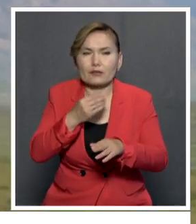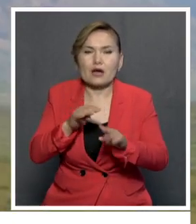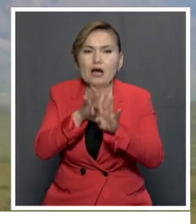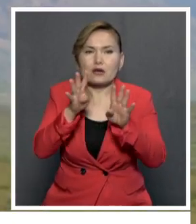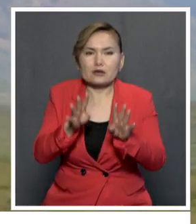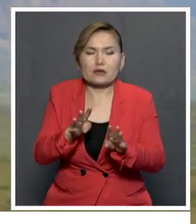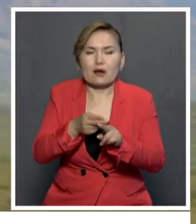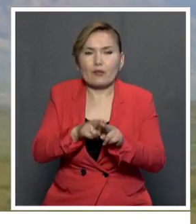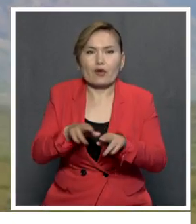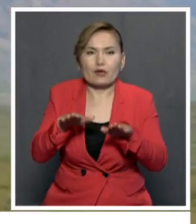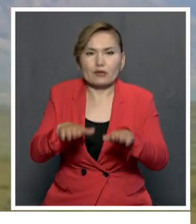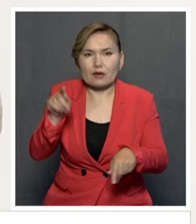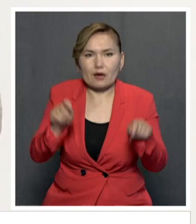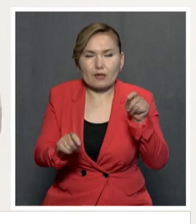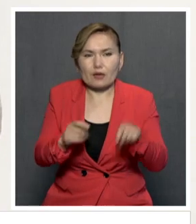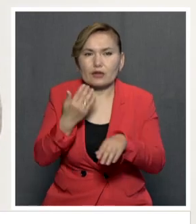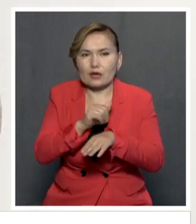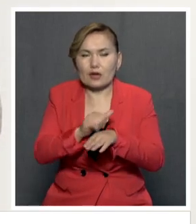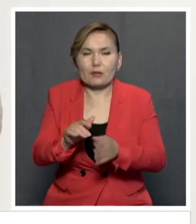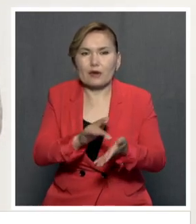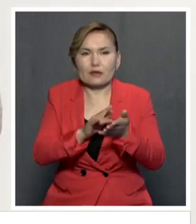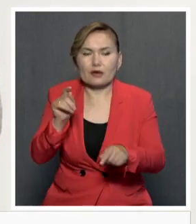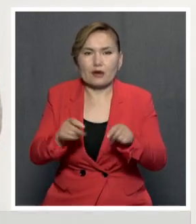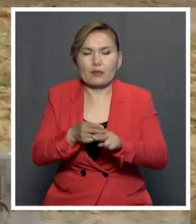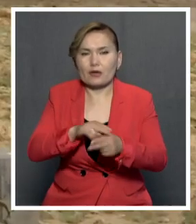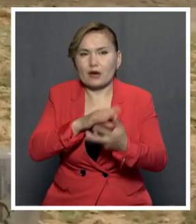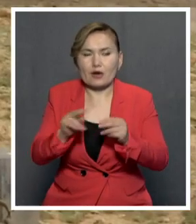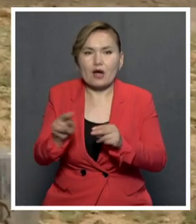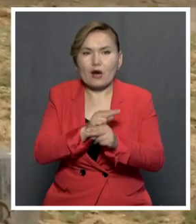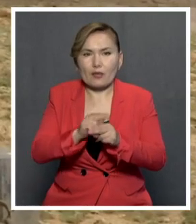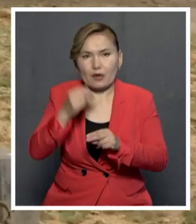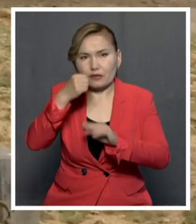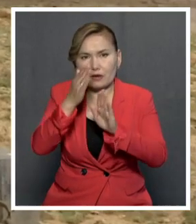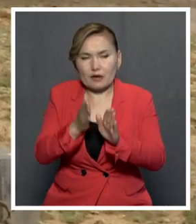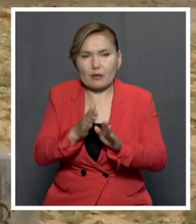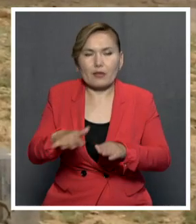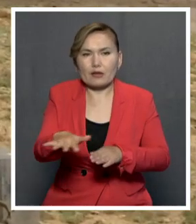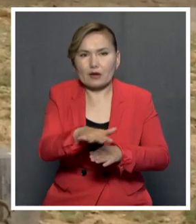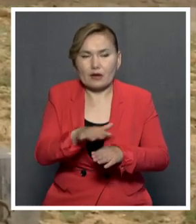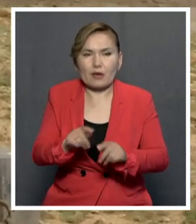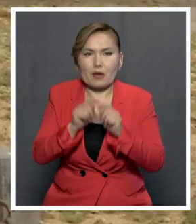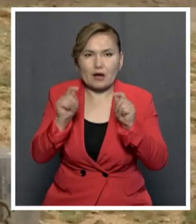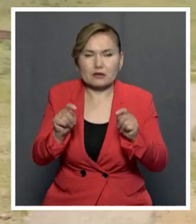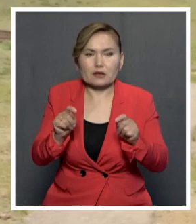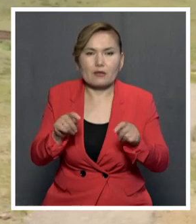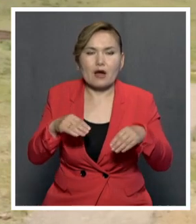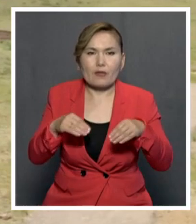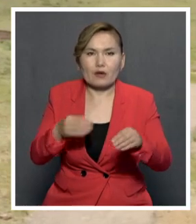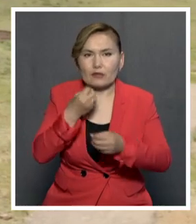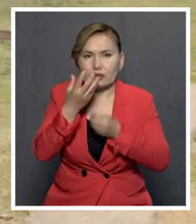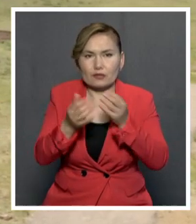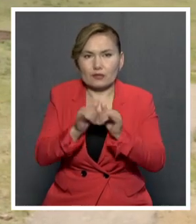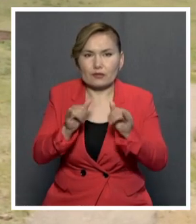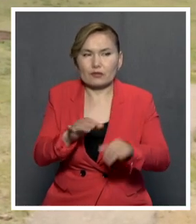жыл санап көбеюде. Өткен жылдан бері тарихи орындардың бірқатары жөнделіп, маңайы абаттандырылды. Руслан Нұрланұлы, Бекзат Сәбитұлы, Қазақстан